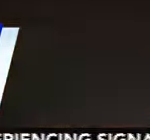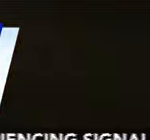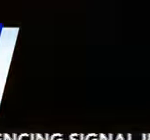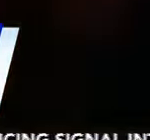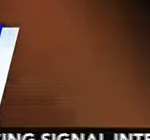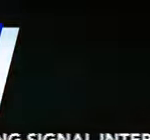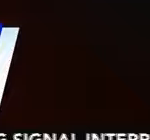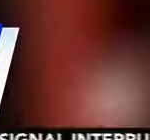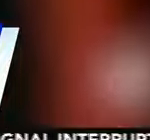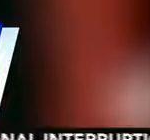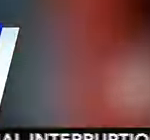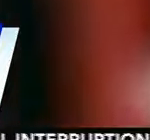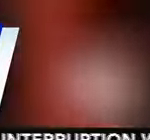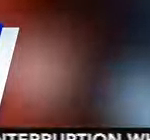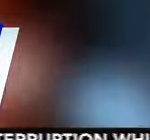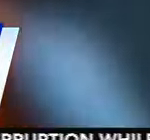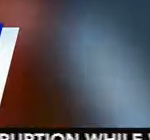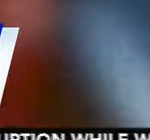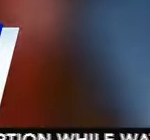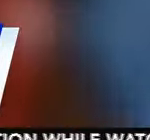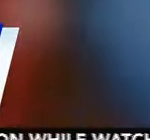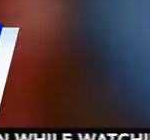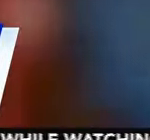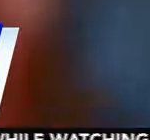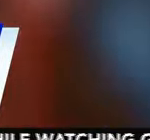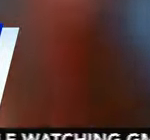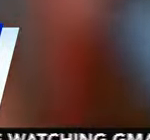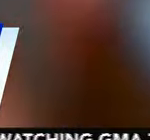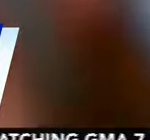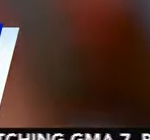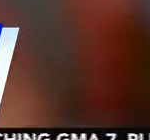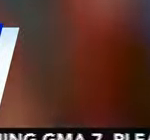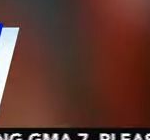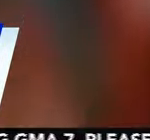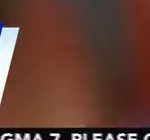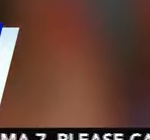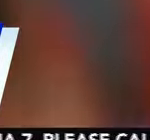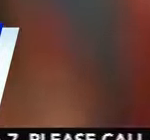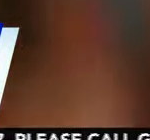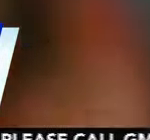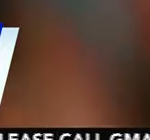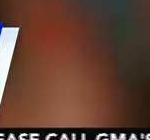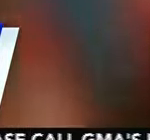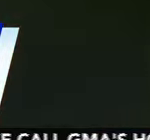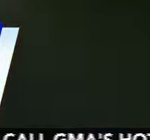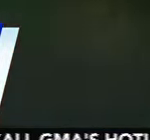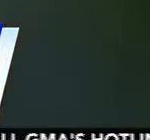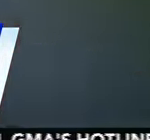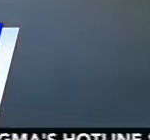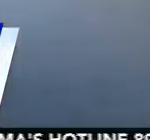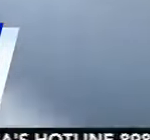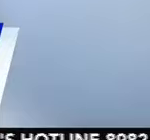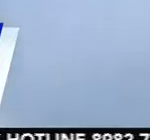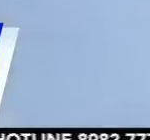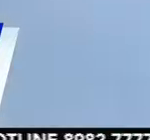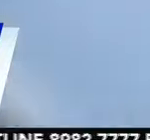dahil ang chuper kaskasero. Ang pasahero sa harapan, lumipat sa likod dahil sa takot.